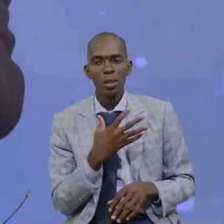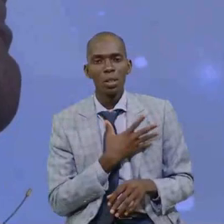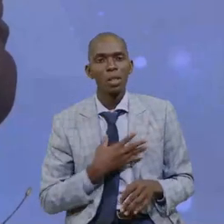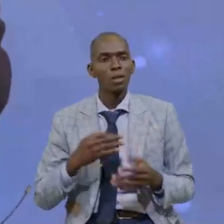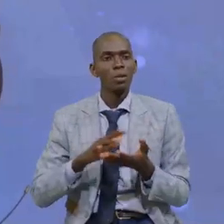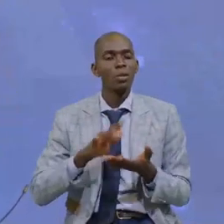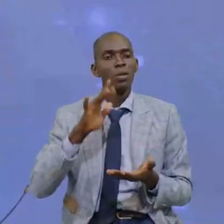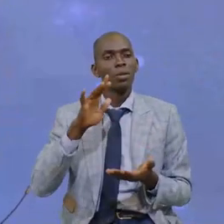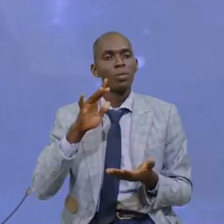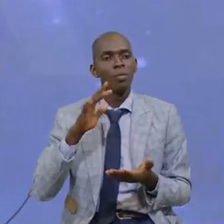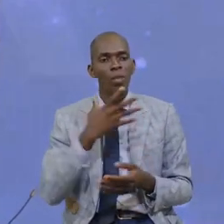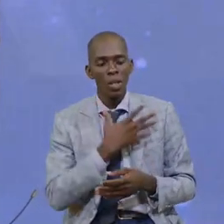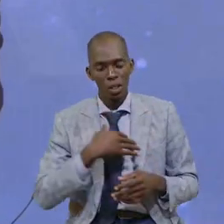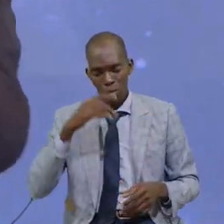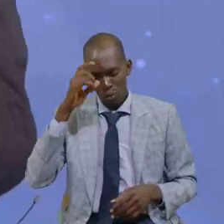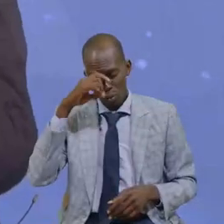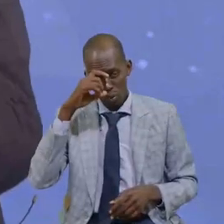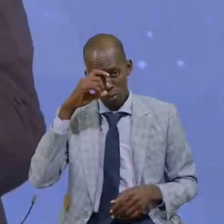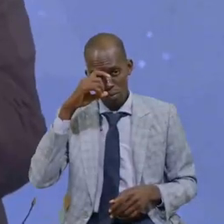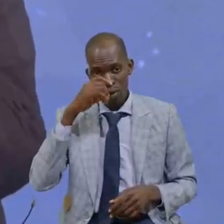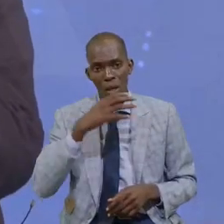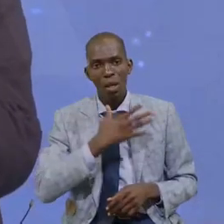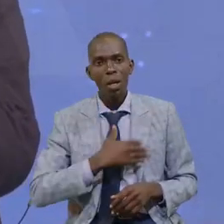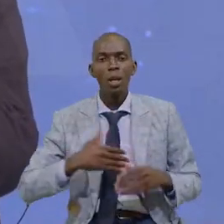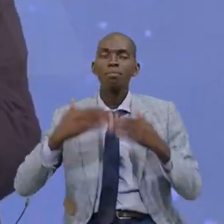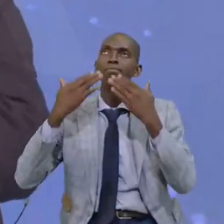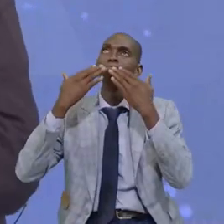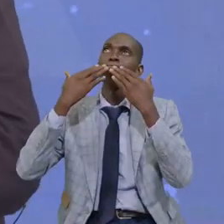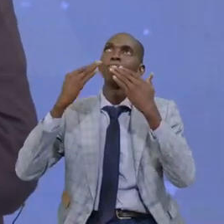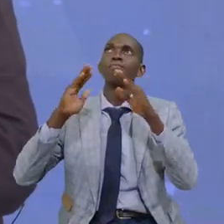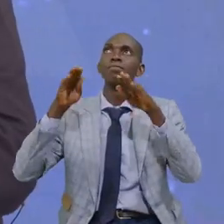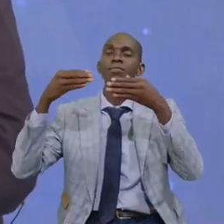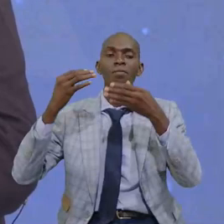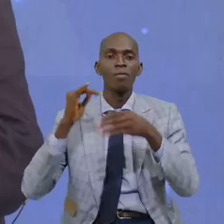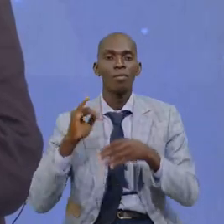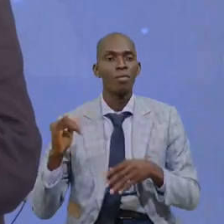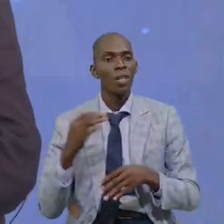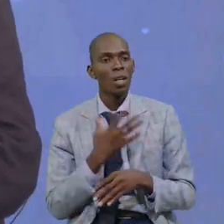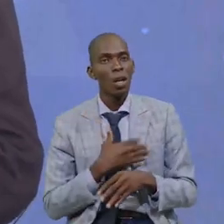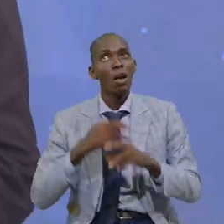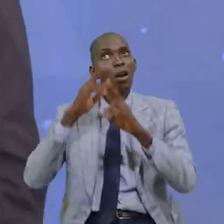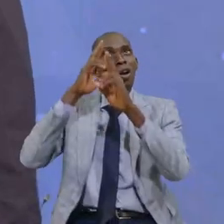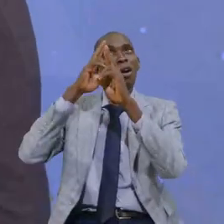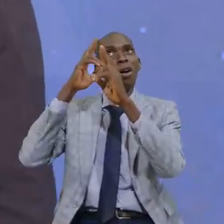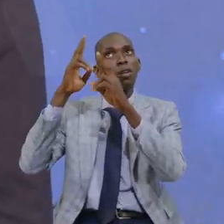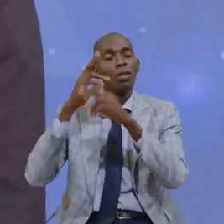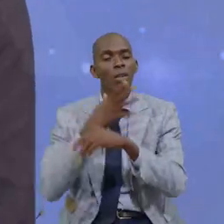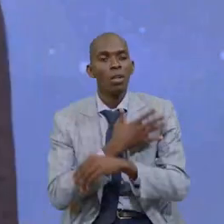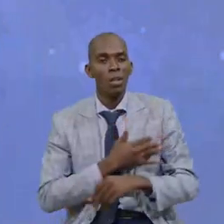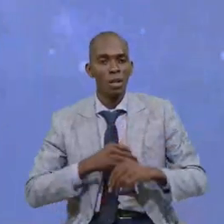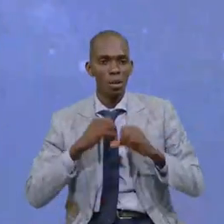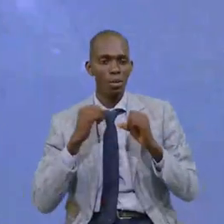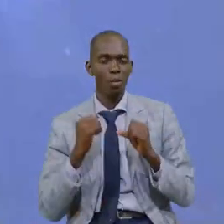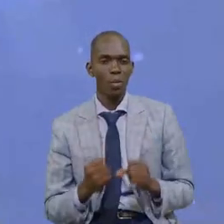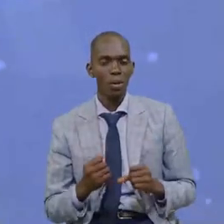la gloire, la sagesse, l'action de grâce, l'honneur, la